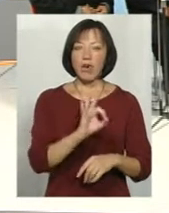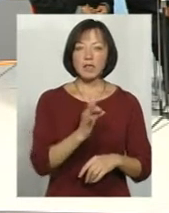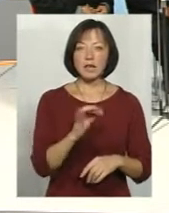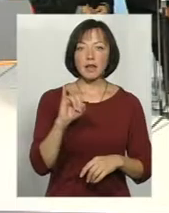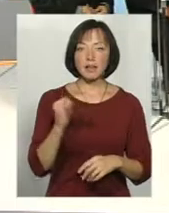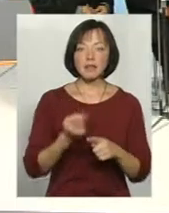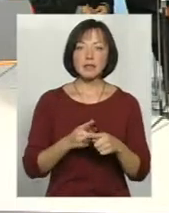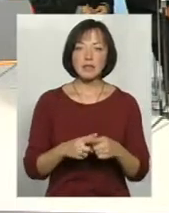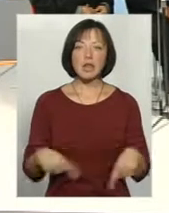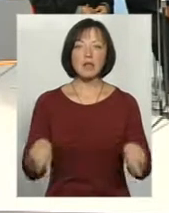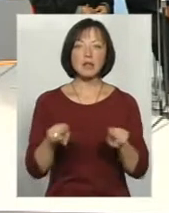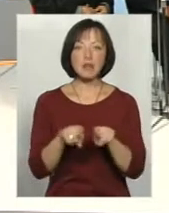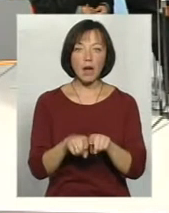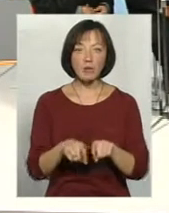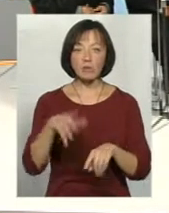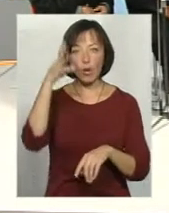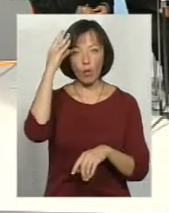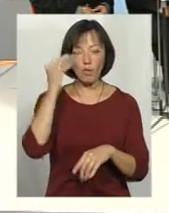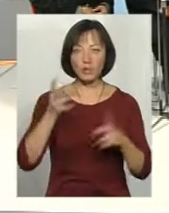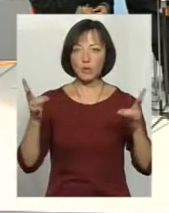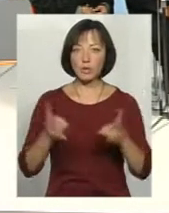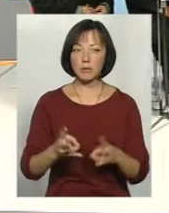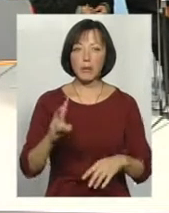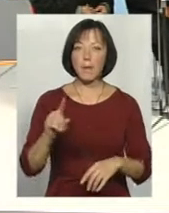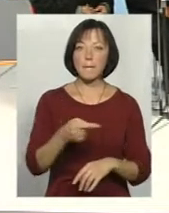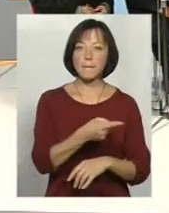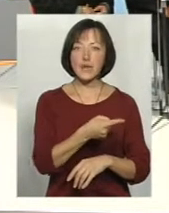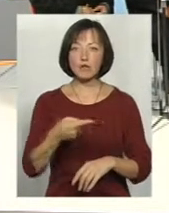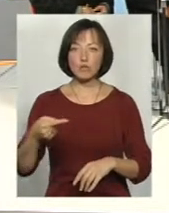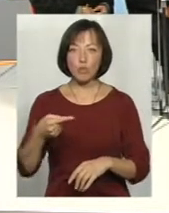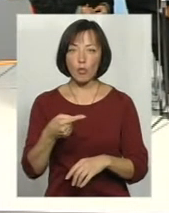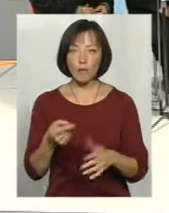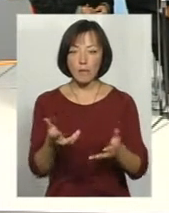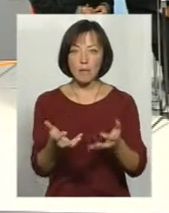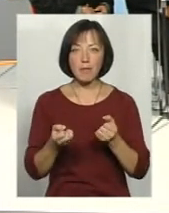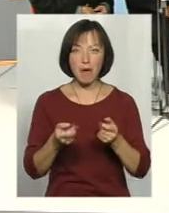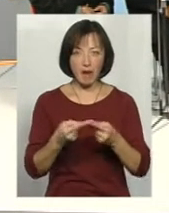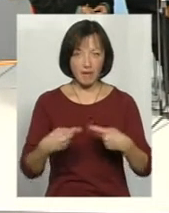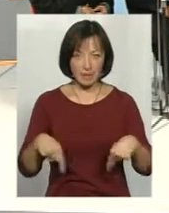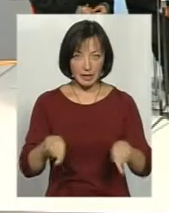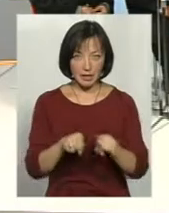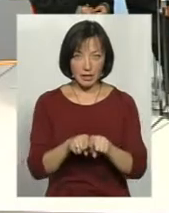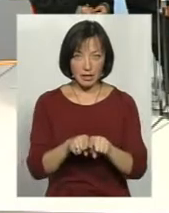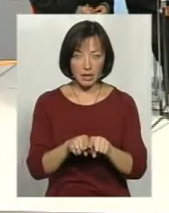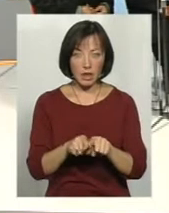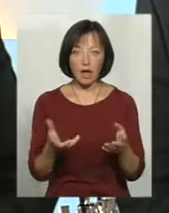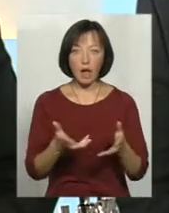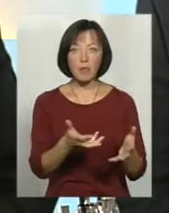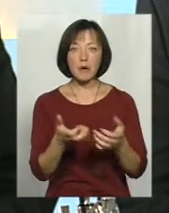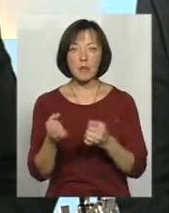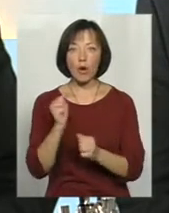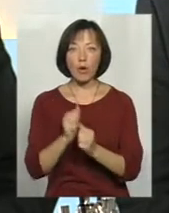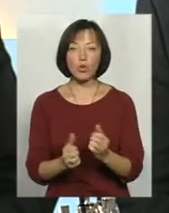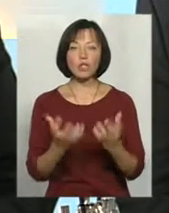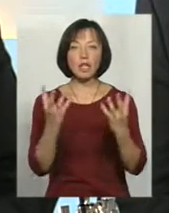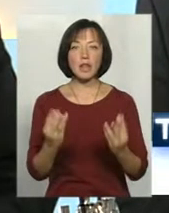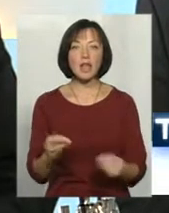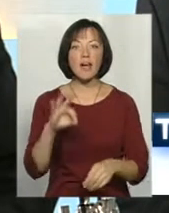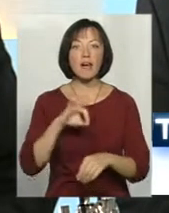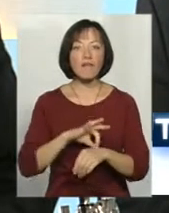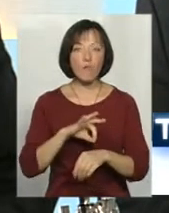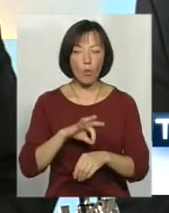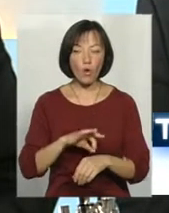це так, що враховувати потрібно, що на першому поверсі знаходиться приймальне відділення, яке приймає кожен день хворих.